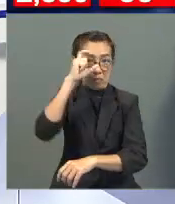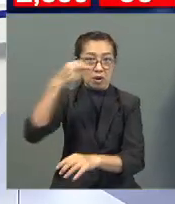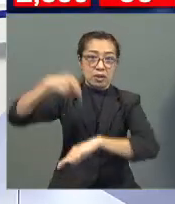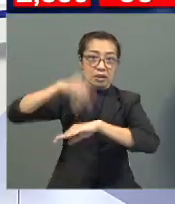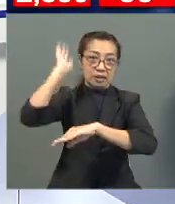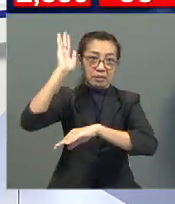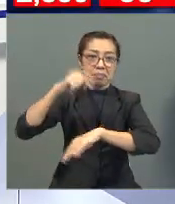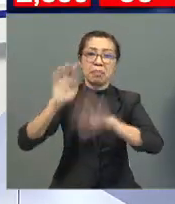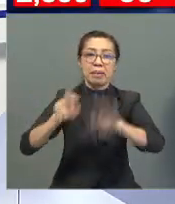อ่าเดี๋ยวเราความชัดเจนนะครับถ่ายจากคุณหมอทวีศิลป์นะครับสักประมาณ12:30นนะครับ